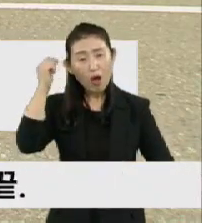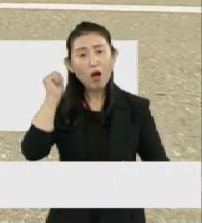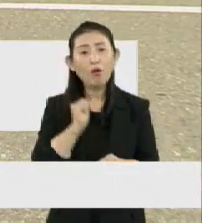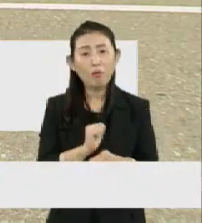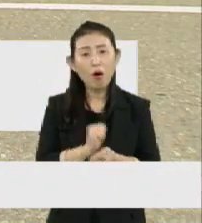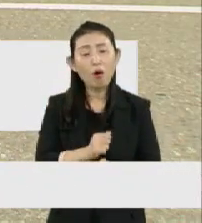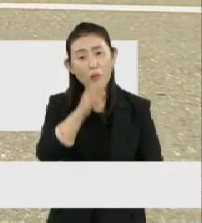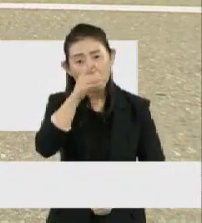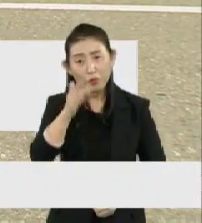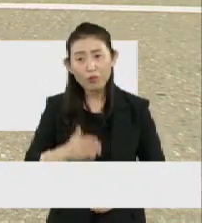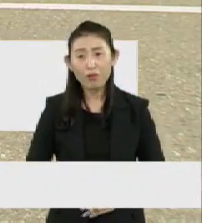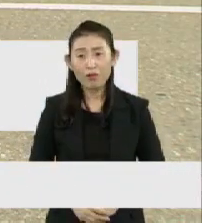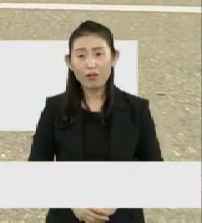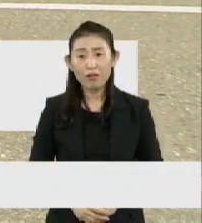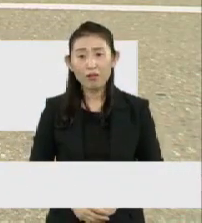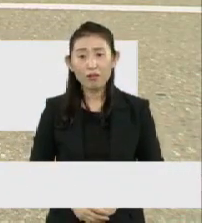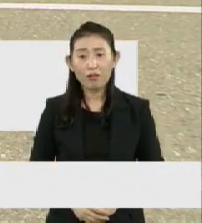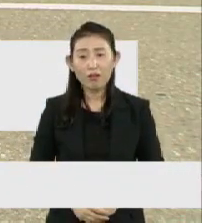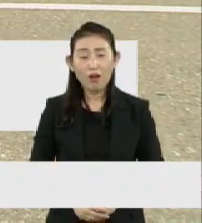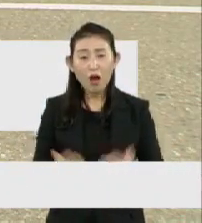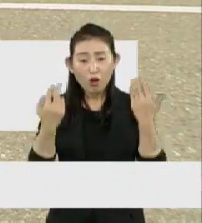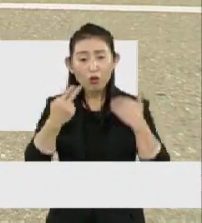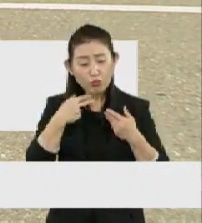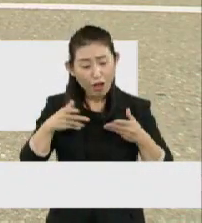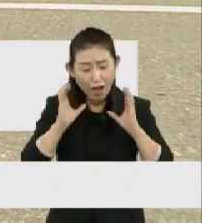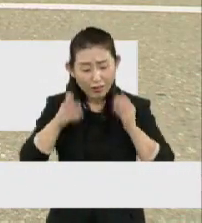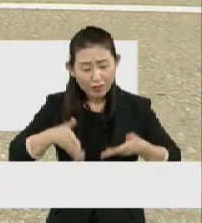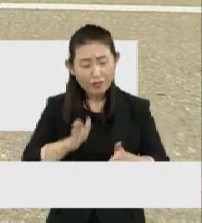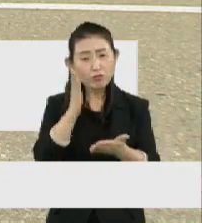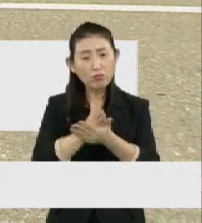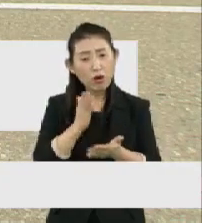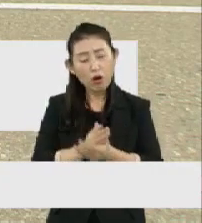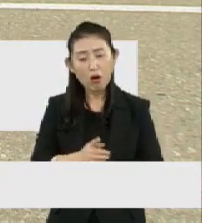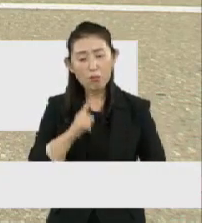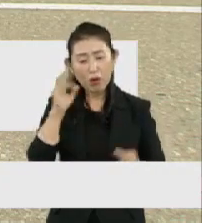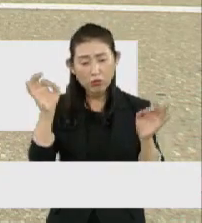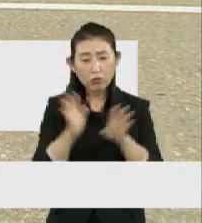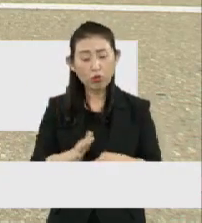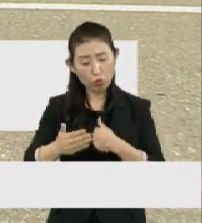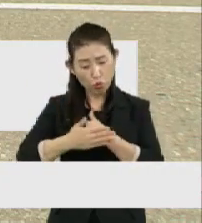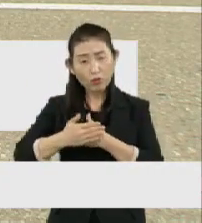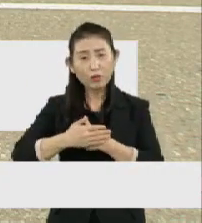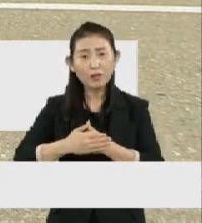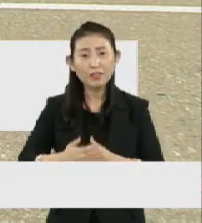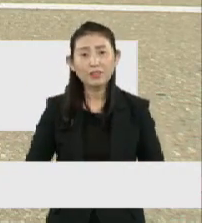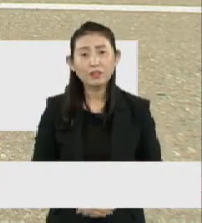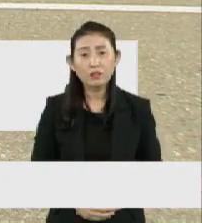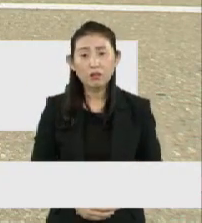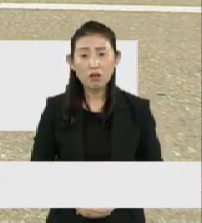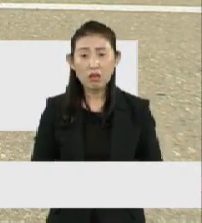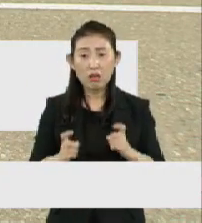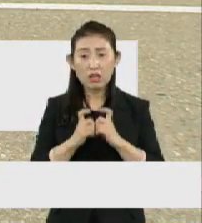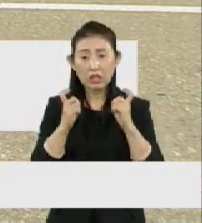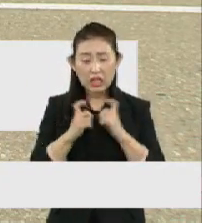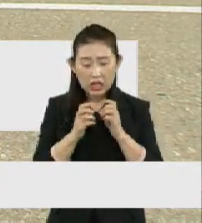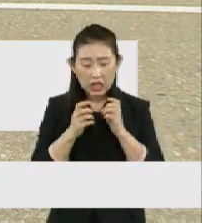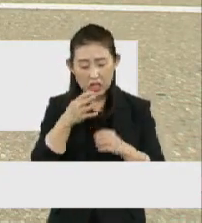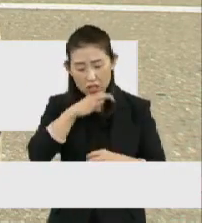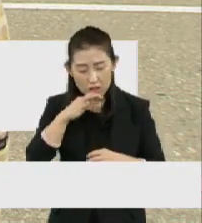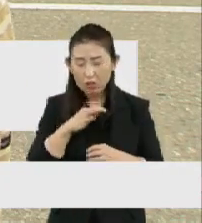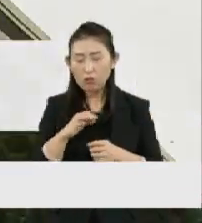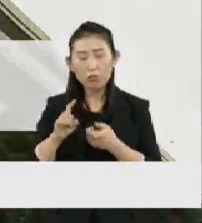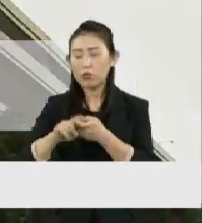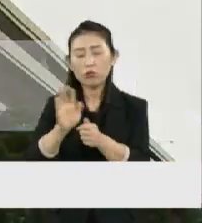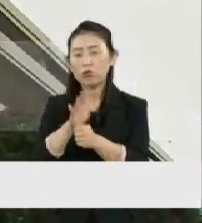낳지마 앞으로. 이렇게 얘기하는 거 아닌가요? 그러니까 절대 이러시면 안 돼요. 도와주셔야 돼요. 개인의 사익을 편을 들지